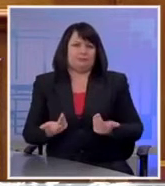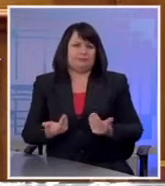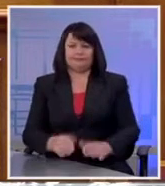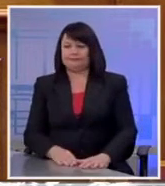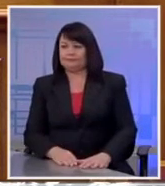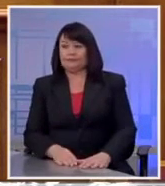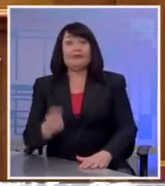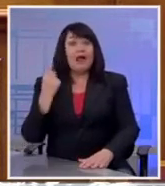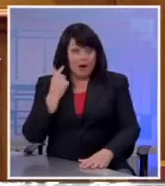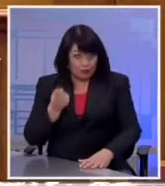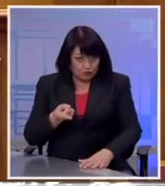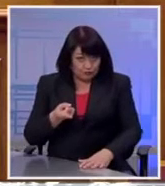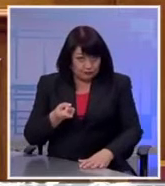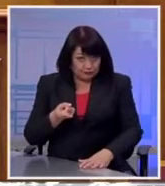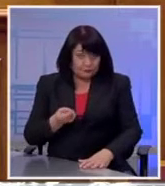Το ακούτε?